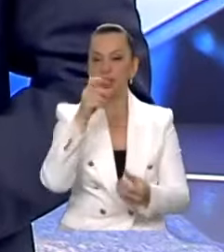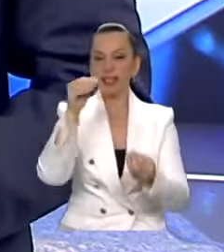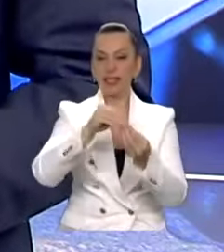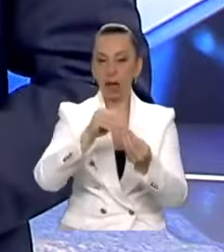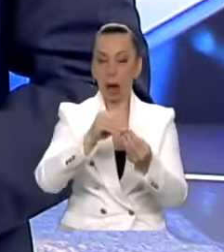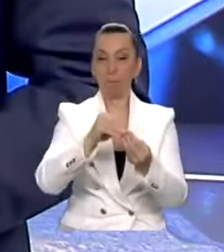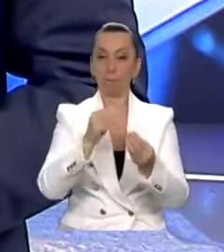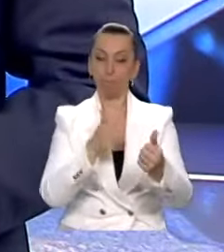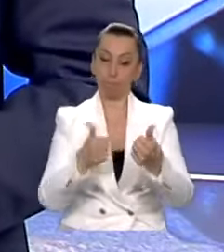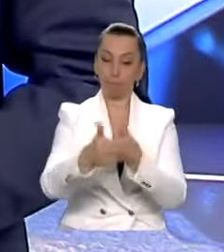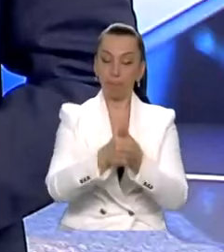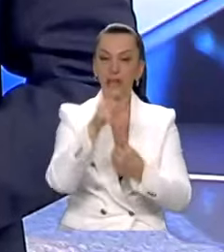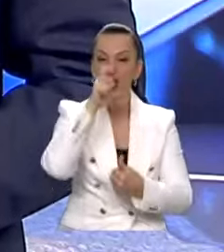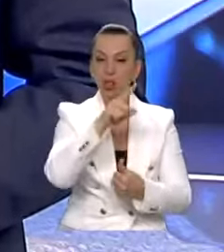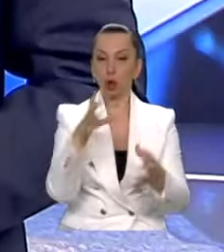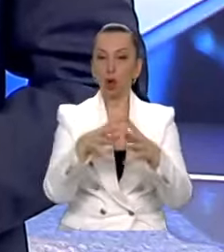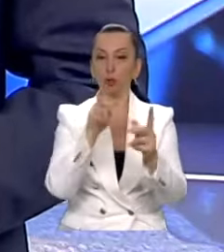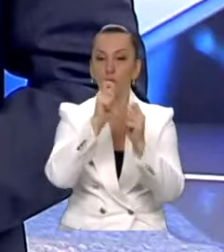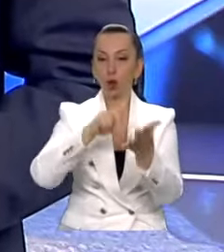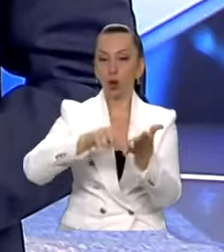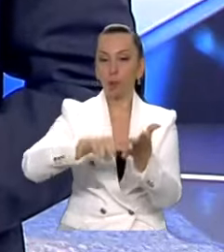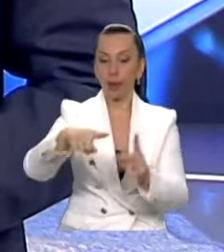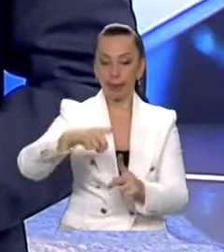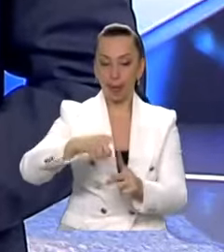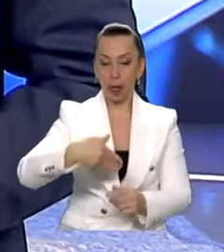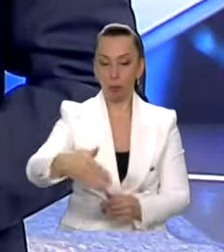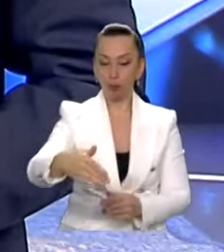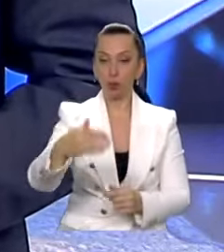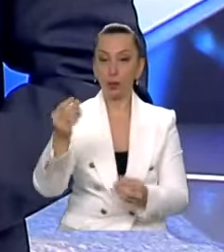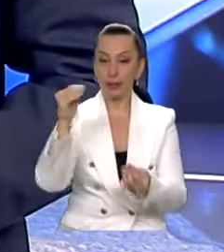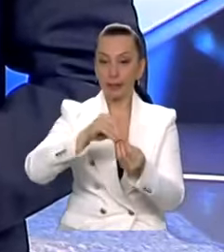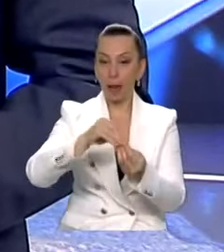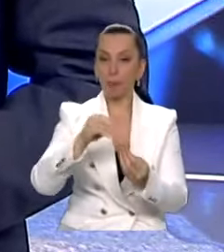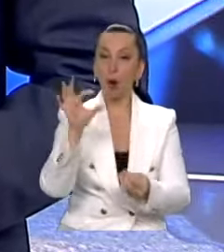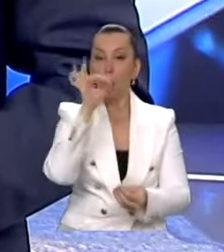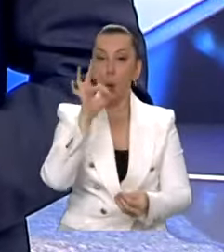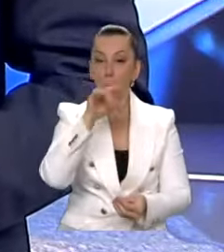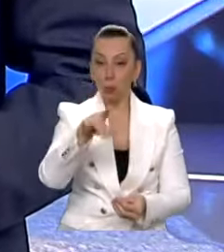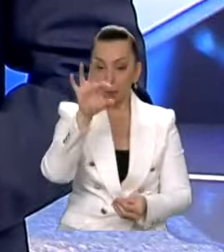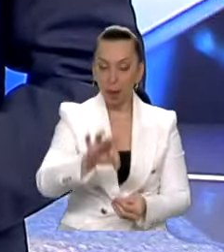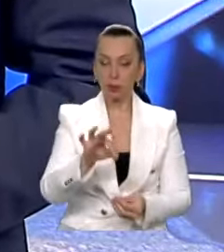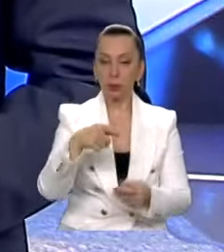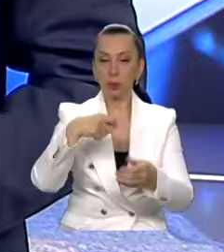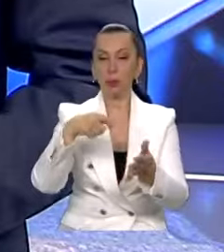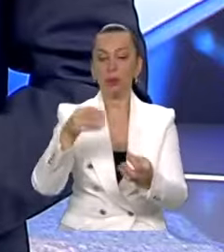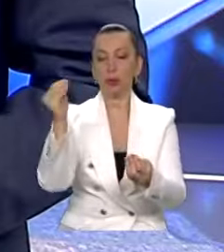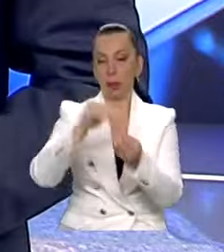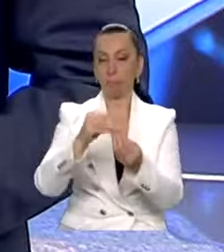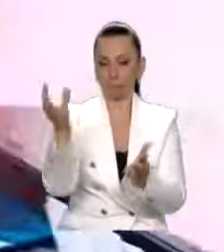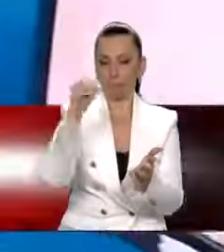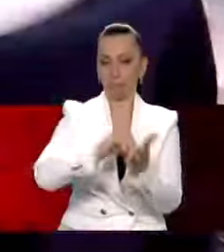öne çekildi. Yani işçiler toplu sözleşme gereği Temmuz ayında alacakları zammı Ocak ayı itibariyle alacaklar.